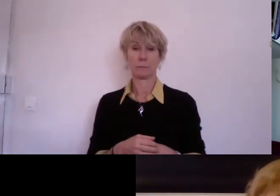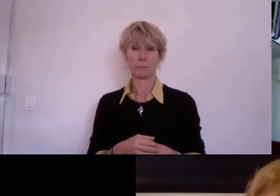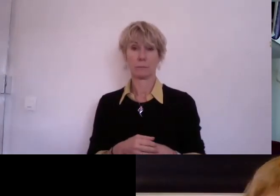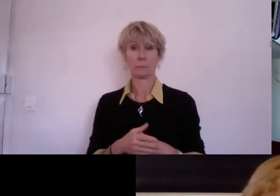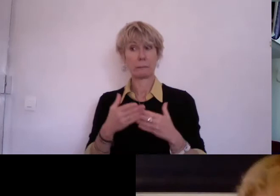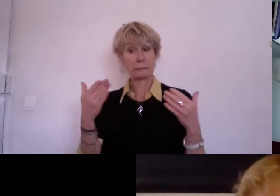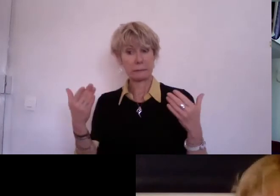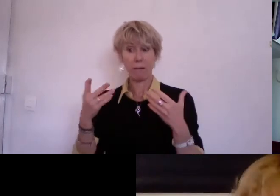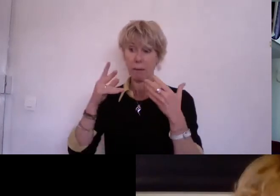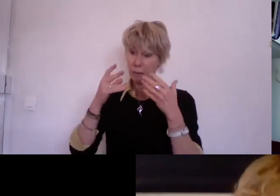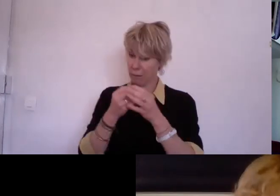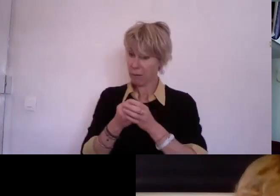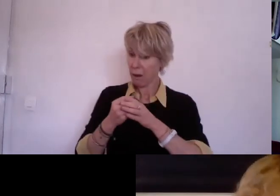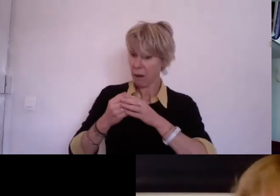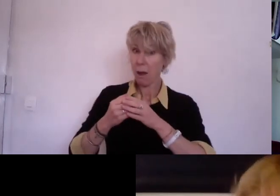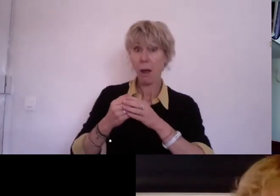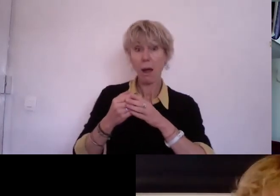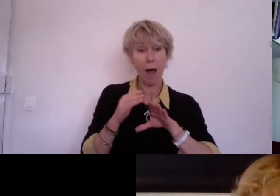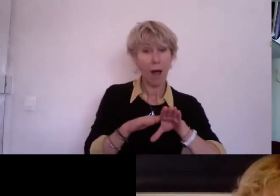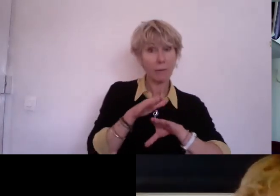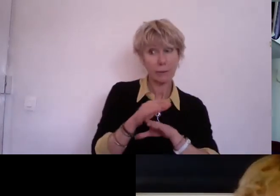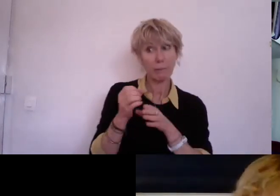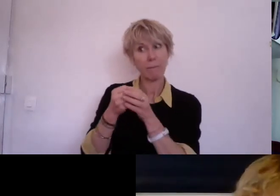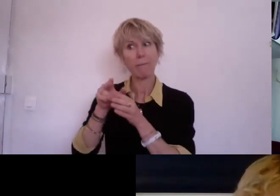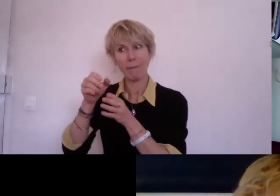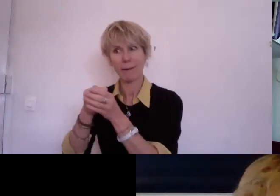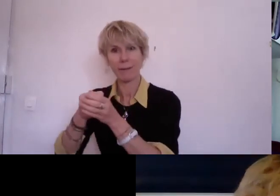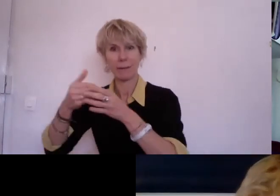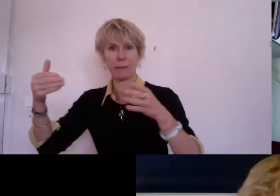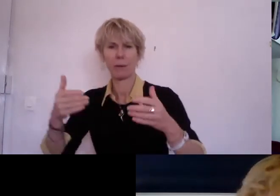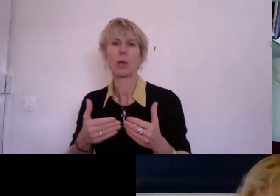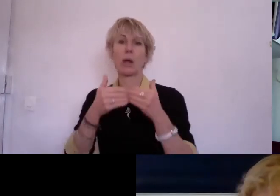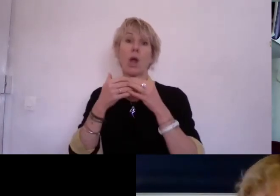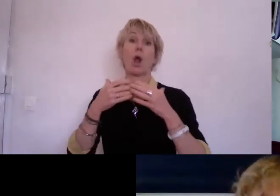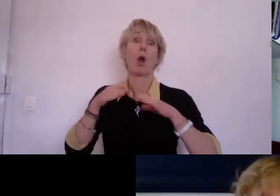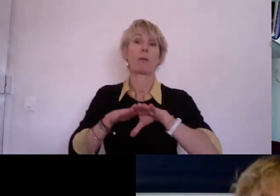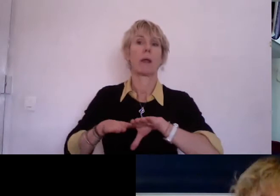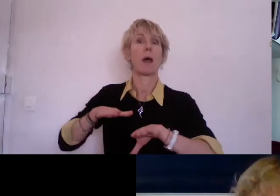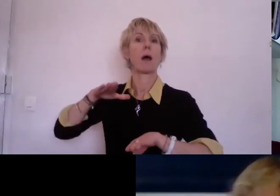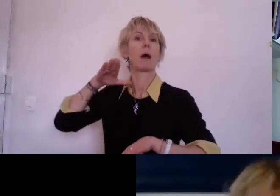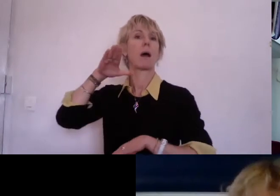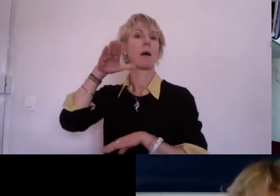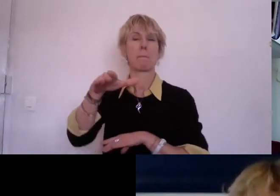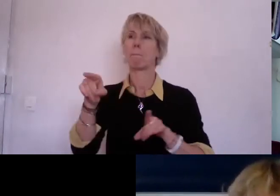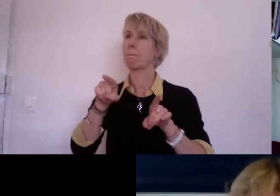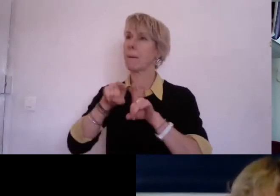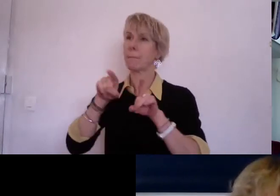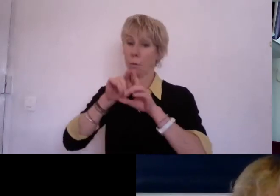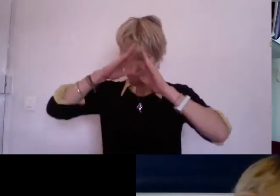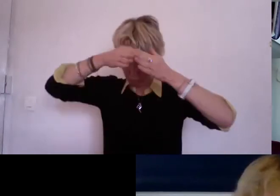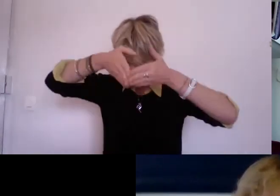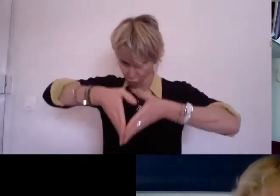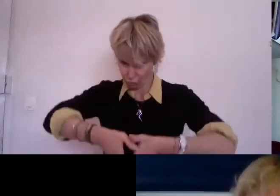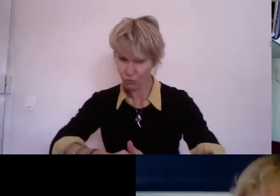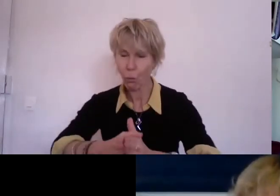une avancée. Maintenant, nous allons le développer. Et la grande avancée pour nous, alors c'est un plongeon vraiment dans le